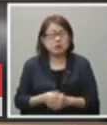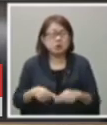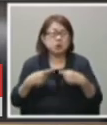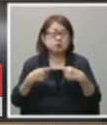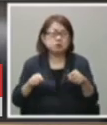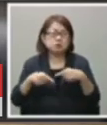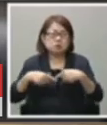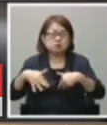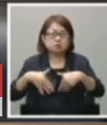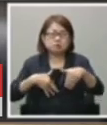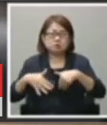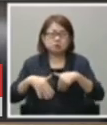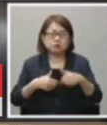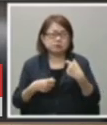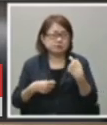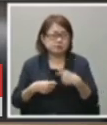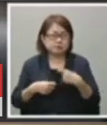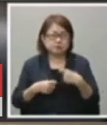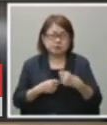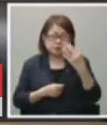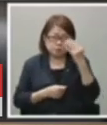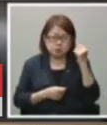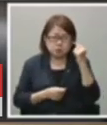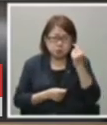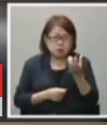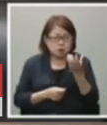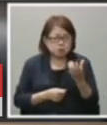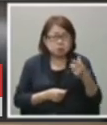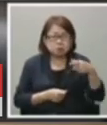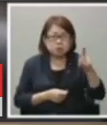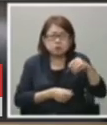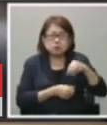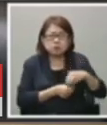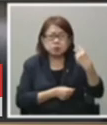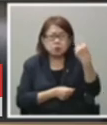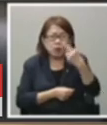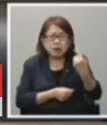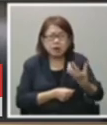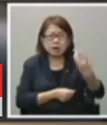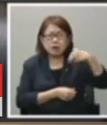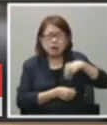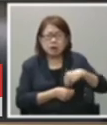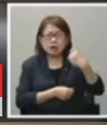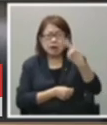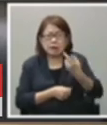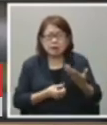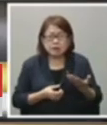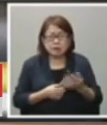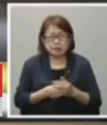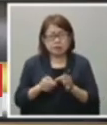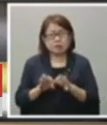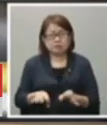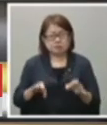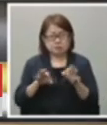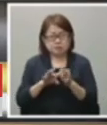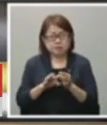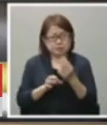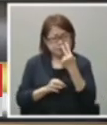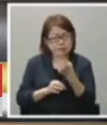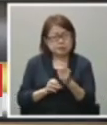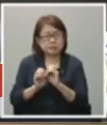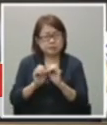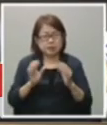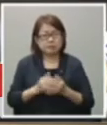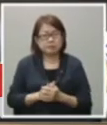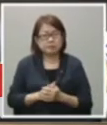ครับเพราะอะไรครับผลประโยชน์อยู่ที่ไหนใครได้และที่สำคัญก็คือมันชัดๆ